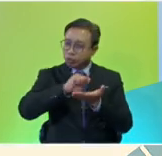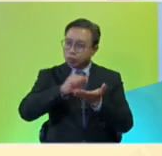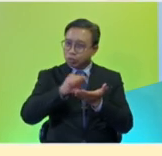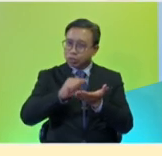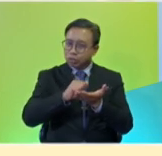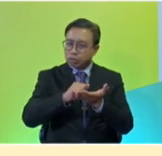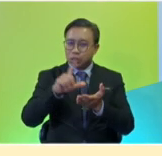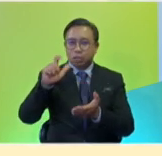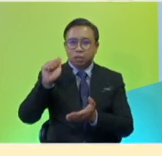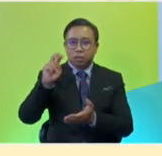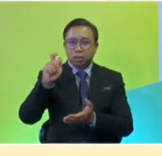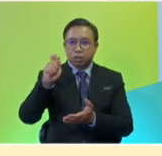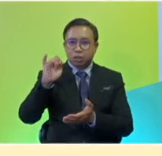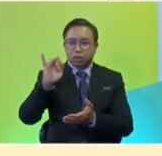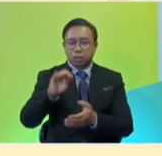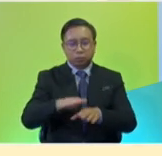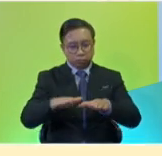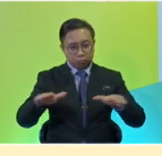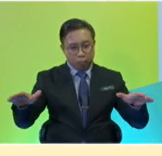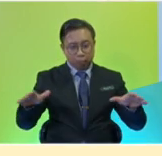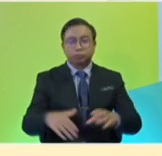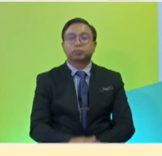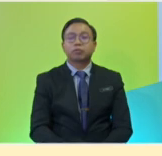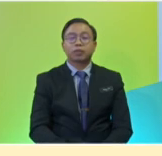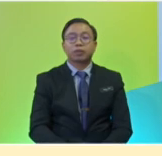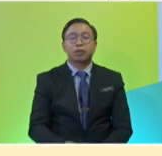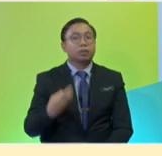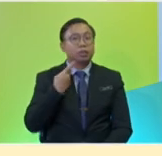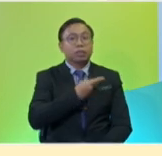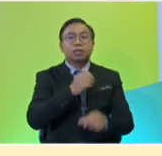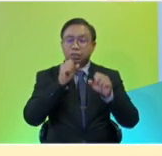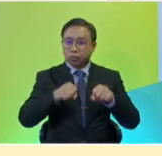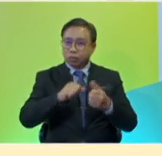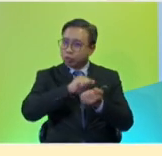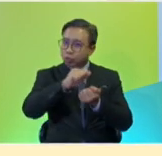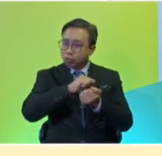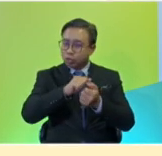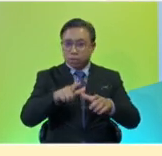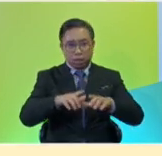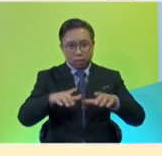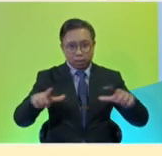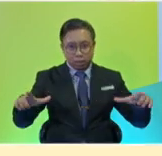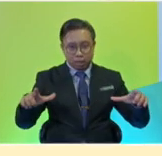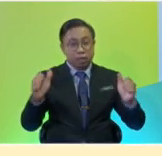mencuci lantai jadi kita bolehlah mencuci lantai dengan siapa